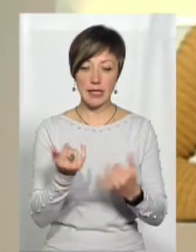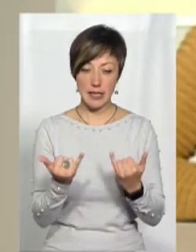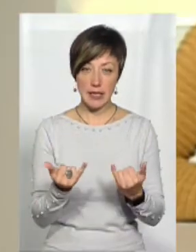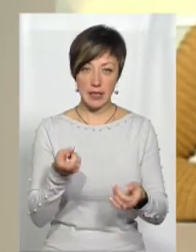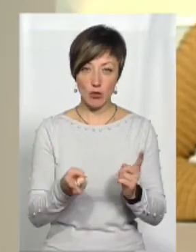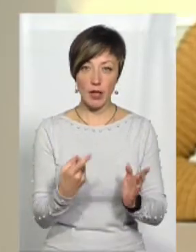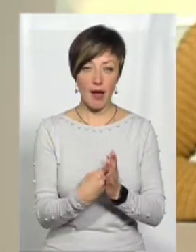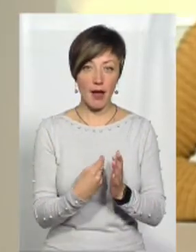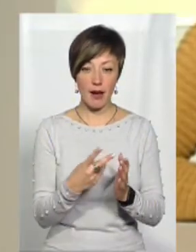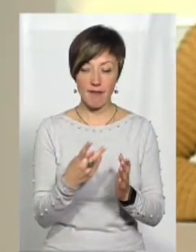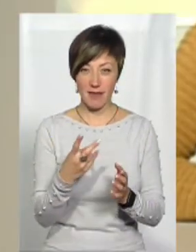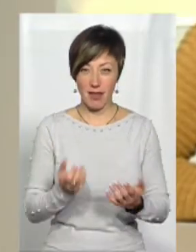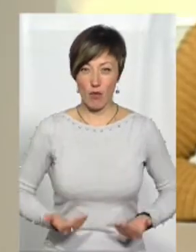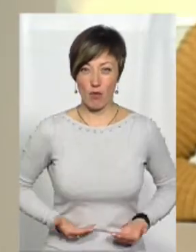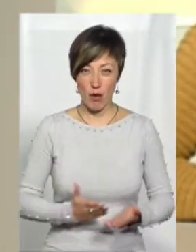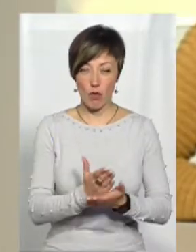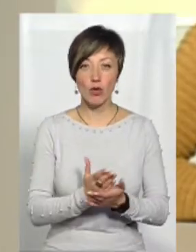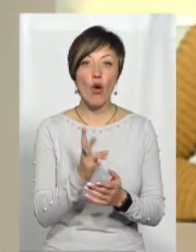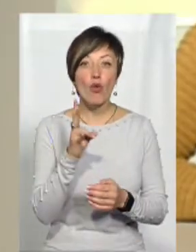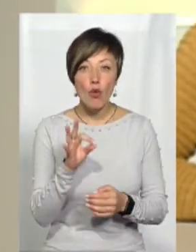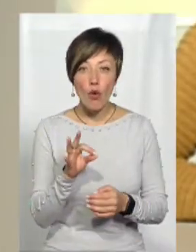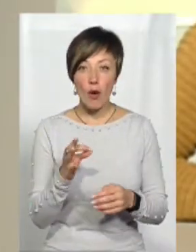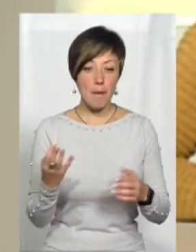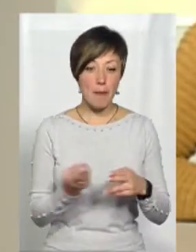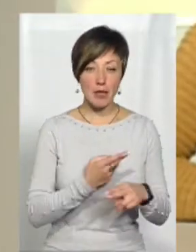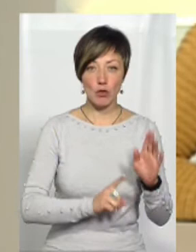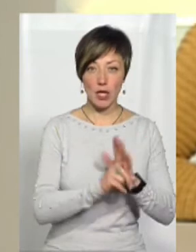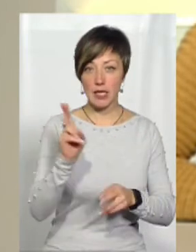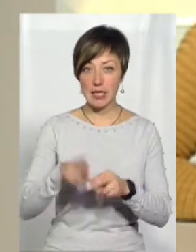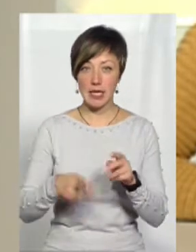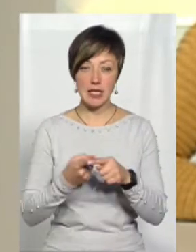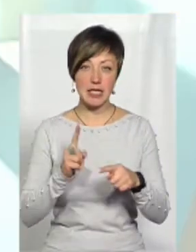діючі тарифи. Але це знову, без початку кінця ця війна,